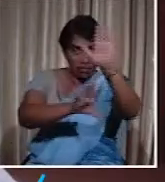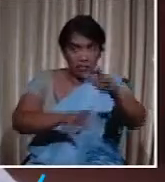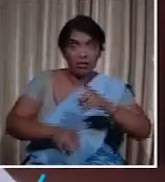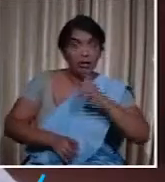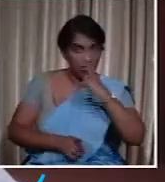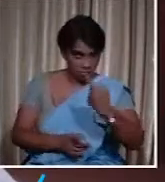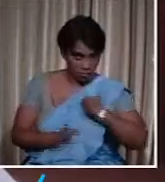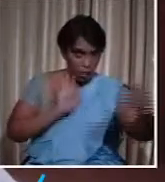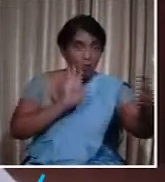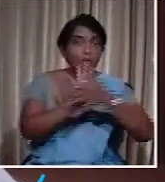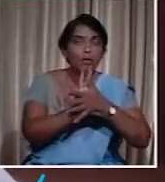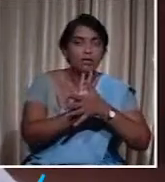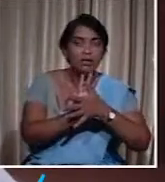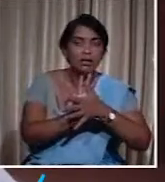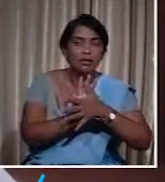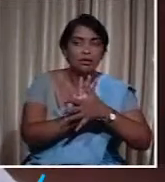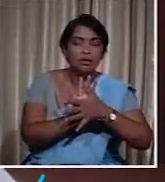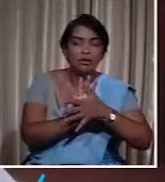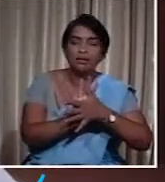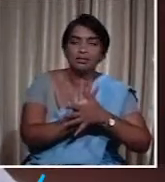කරනවද අපිට සර්වපාක්ෂික ආණ්ඩුව දන්න